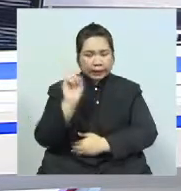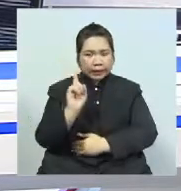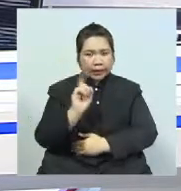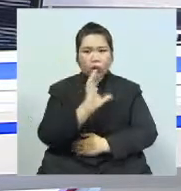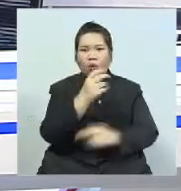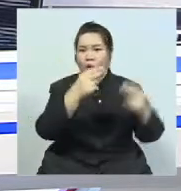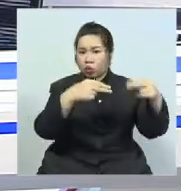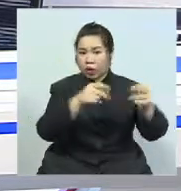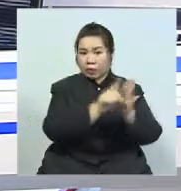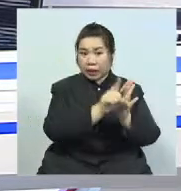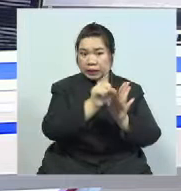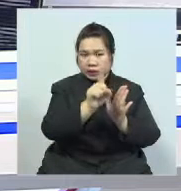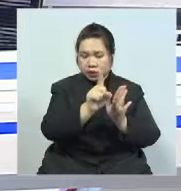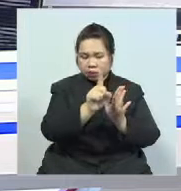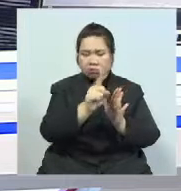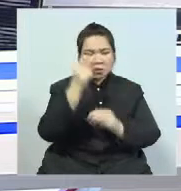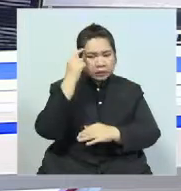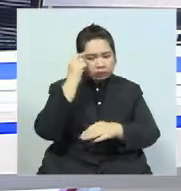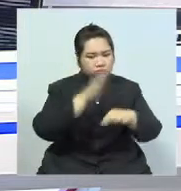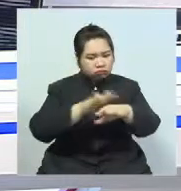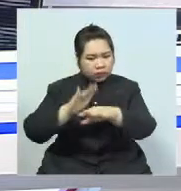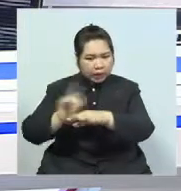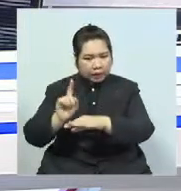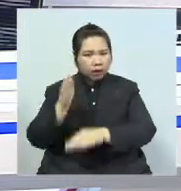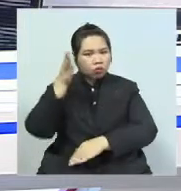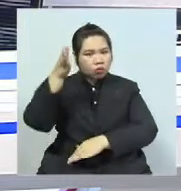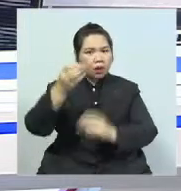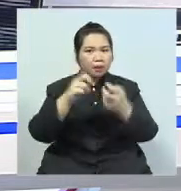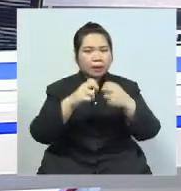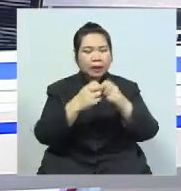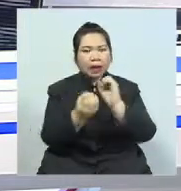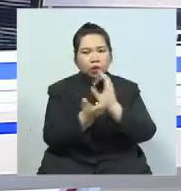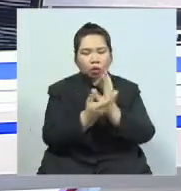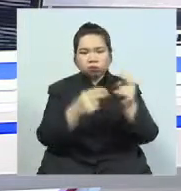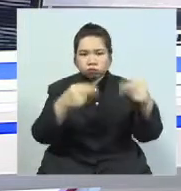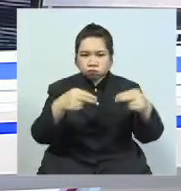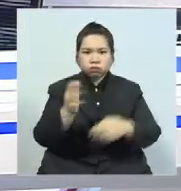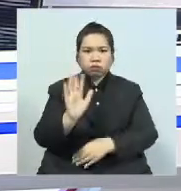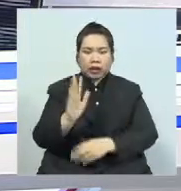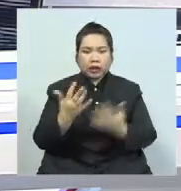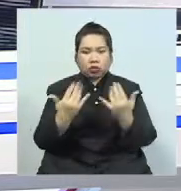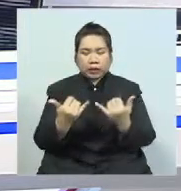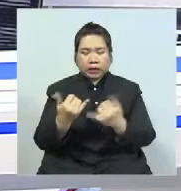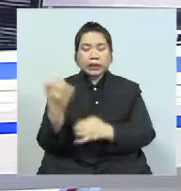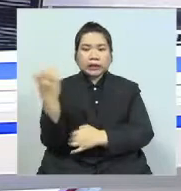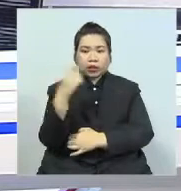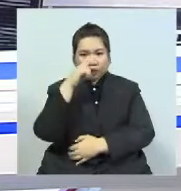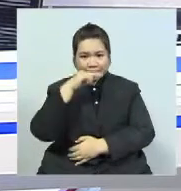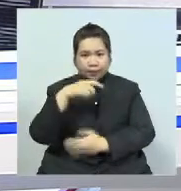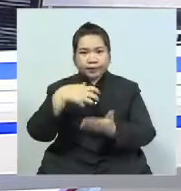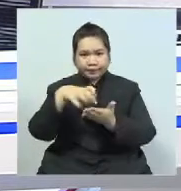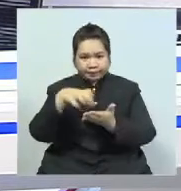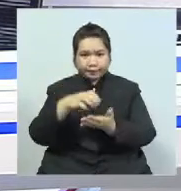ครื่องเตือนใจว่าทุกประเทศจะไม่ทำให้เกิดโศกนาฏกรรมร้ายแรงขึ้นอีกโทรทัศน์รวมการเฉพาะกิจแห่งประเทศไทยรายง